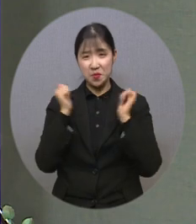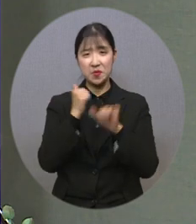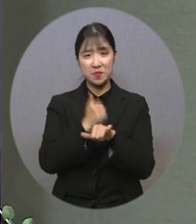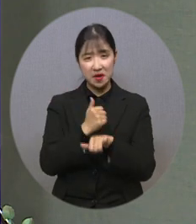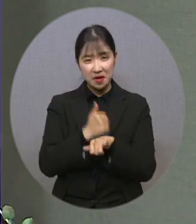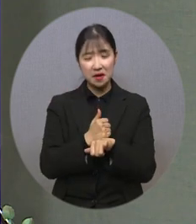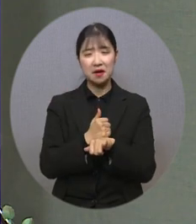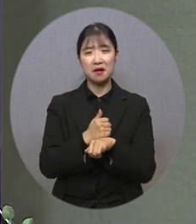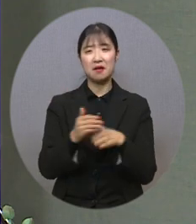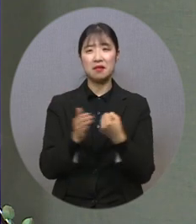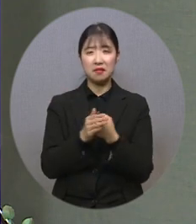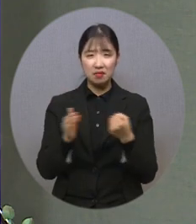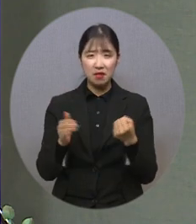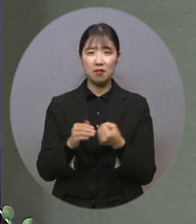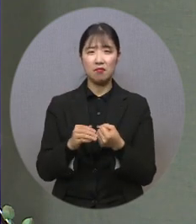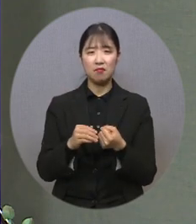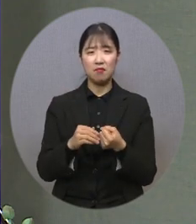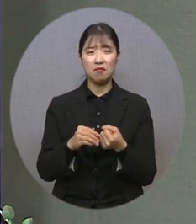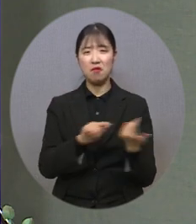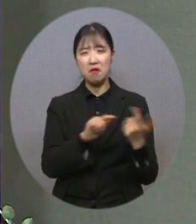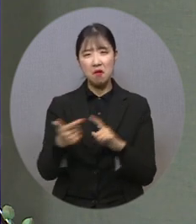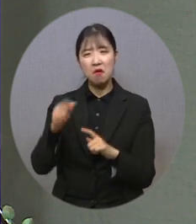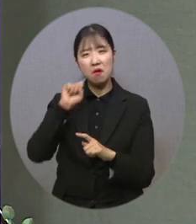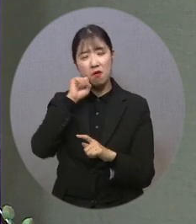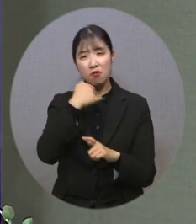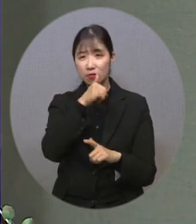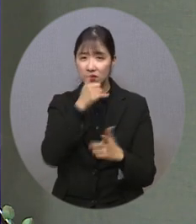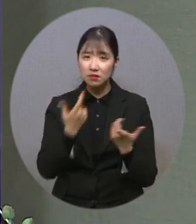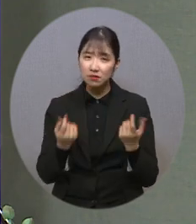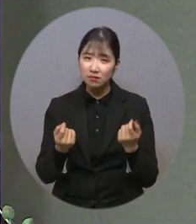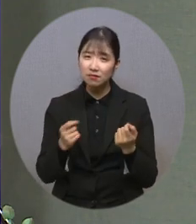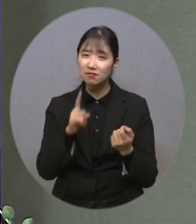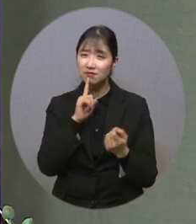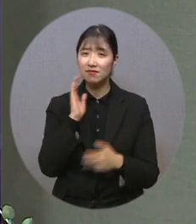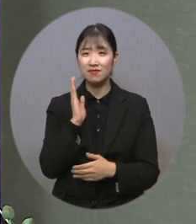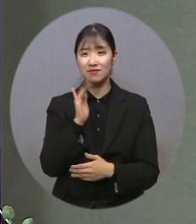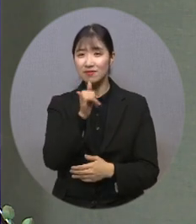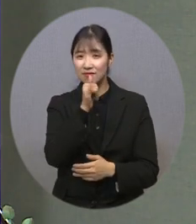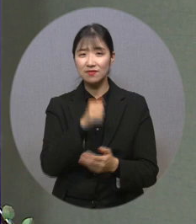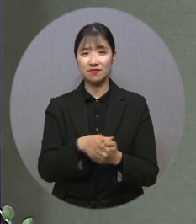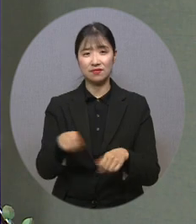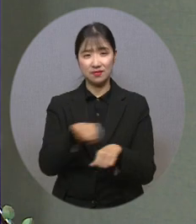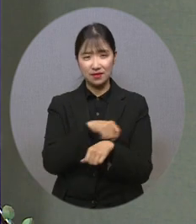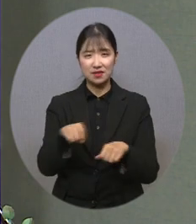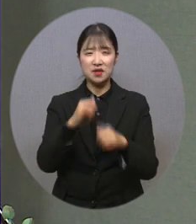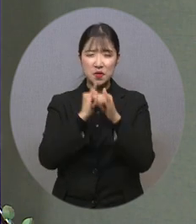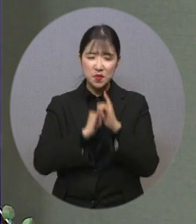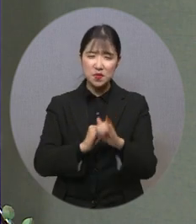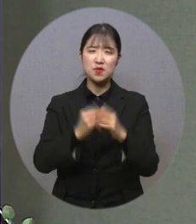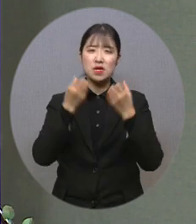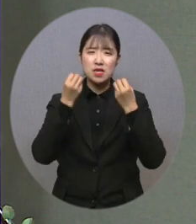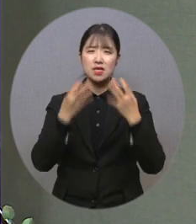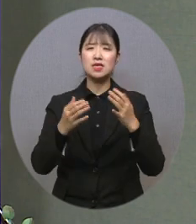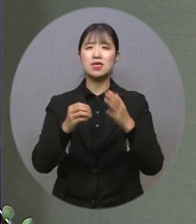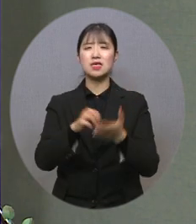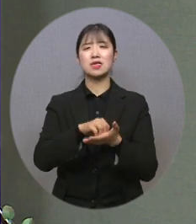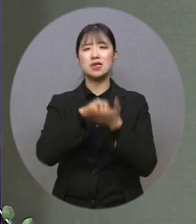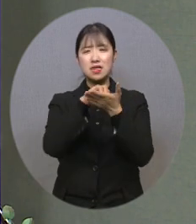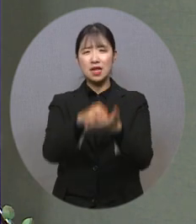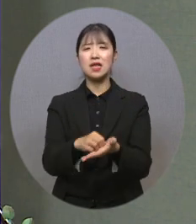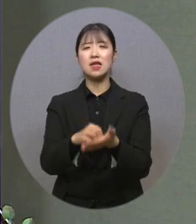그 어려움이 좀 있지 않나 이런 얘기들을 하는데 특히 우수 신입생들을 뽑을